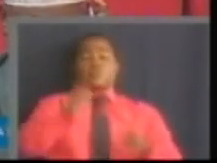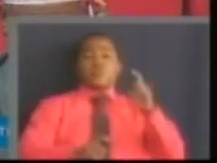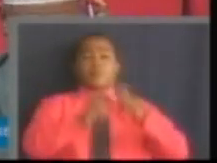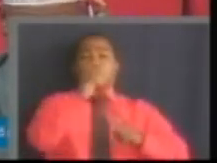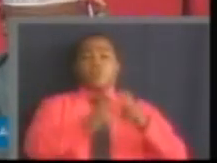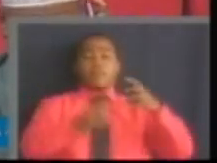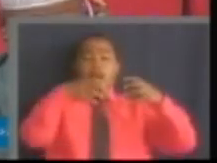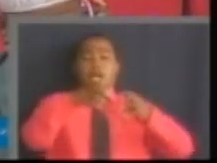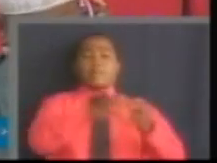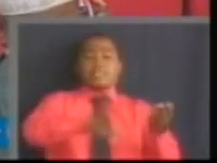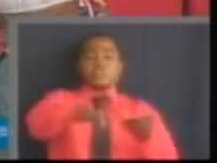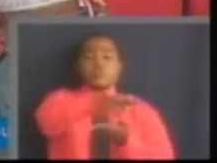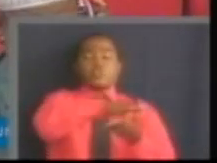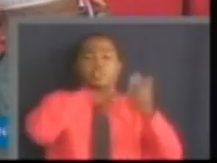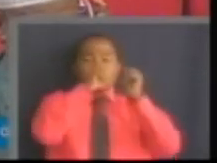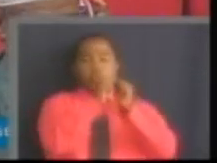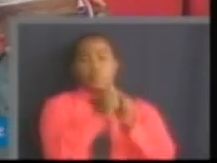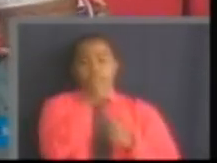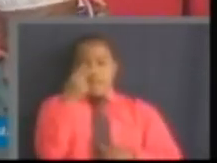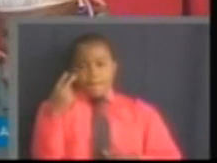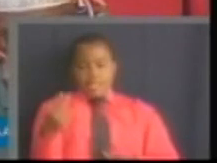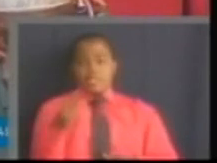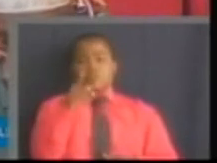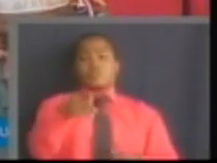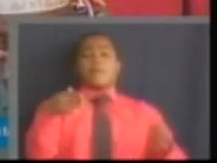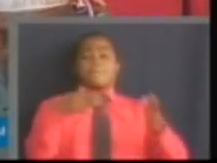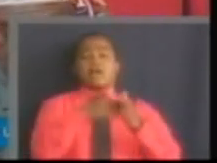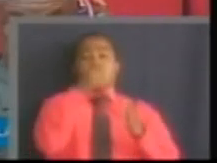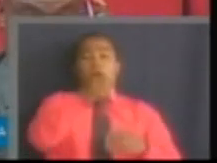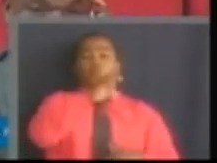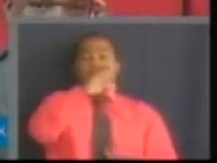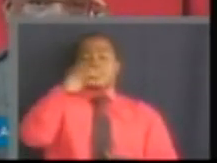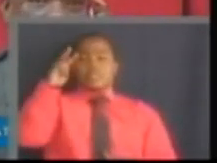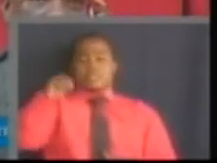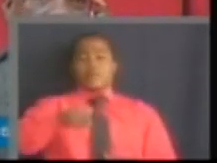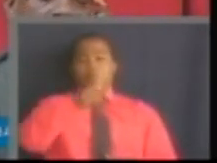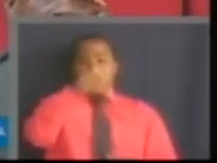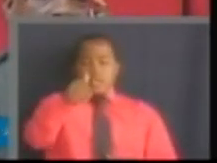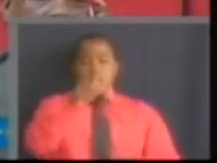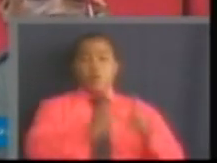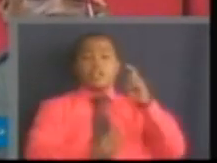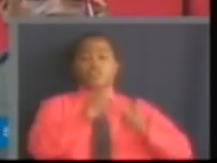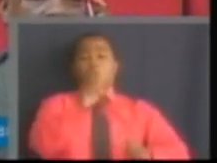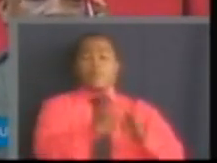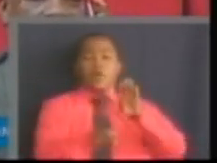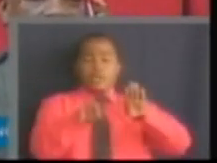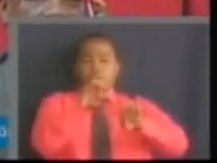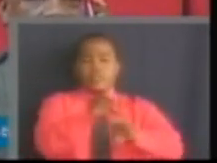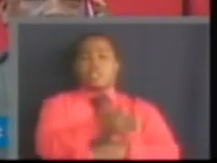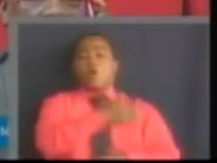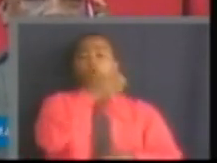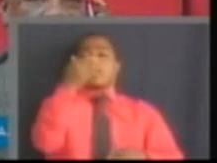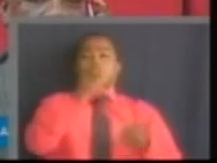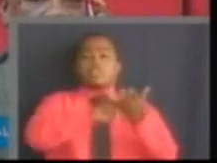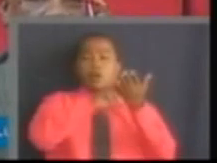12, na kuna baadhi hata wana CCM wenyewe kwa wenyewe waligombea wenye viti, na wengine walishindwa na wengine